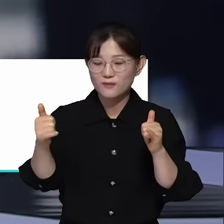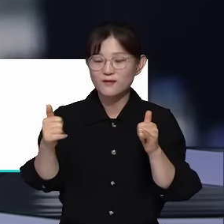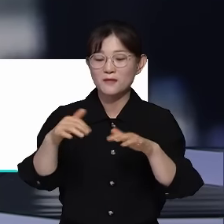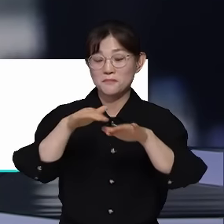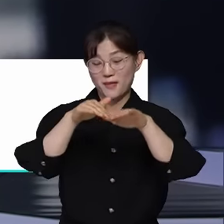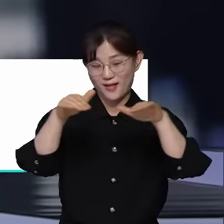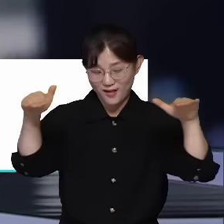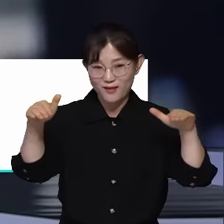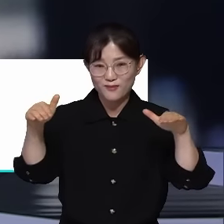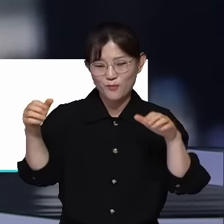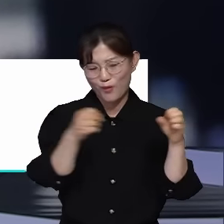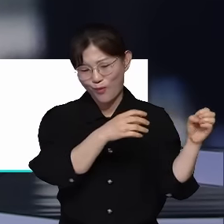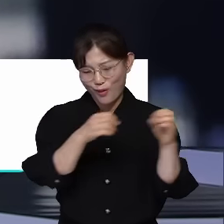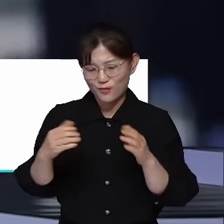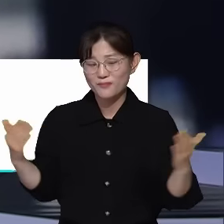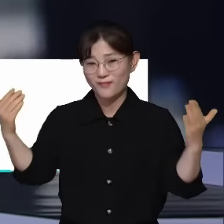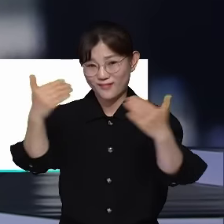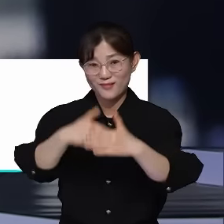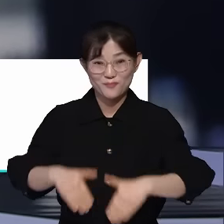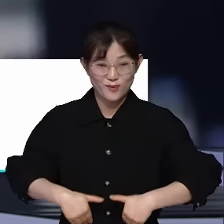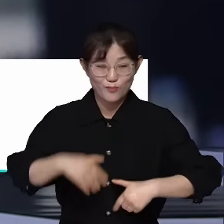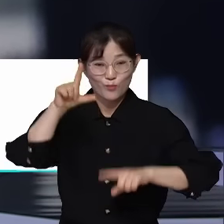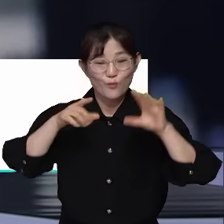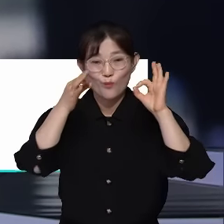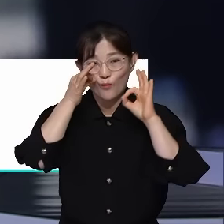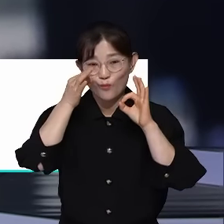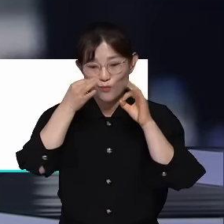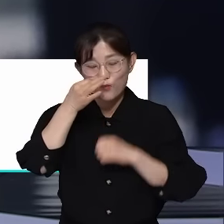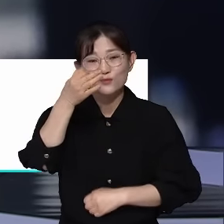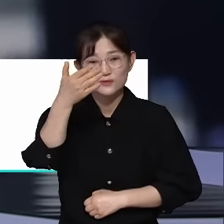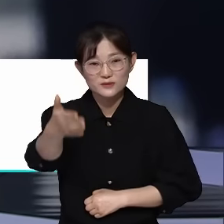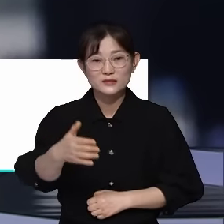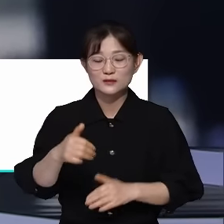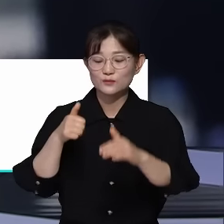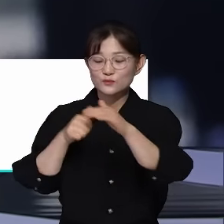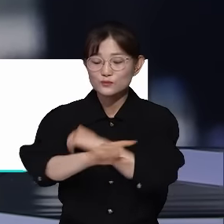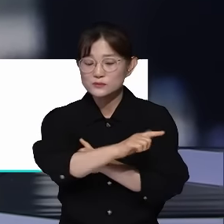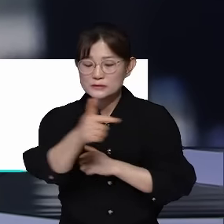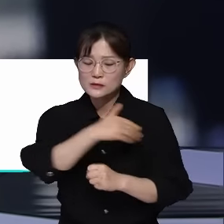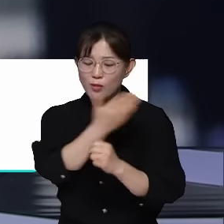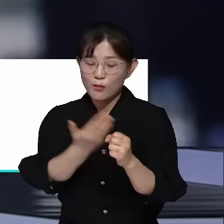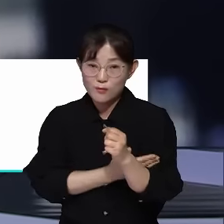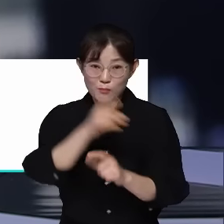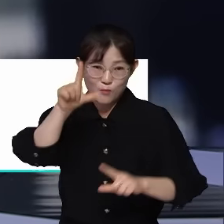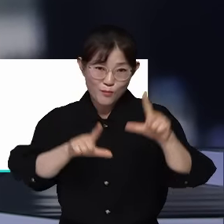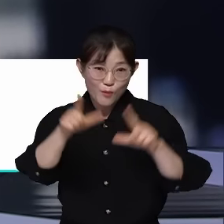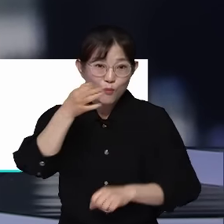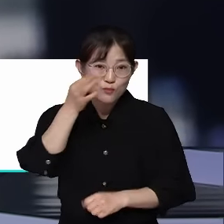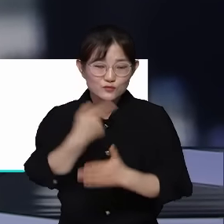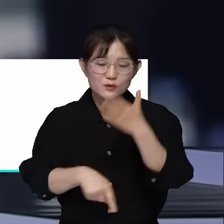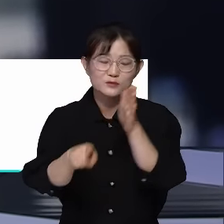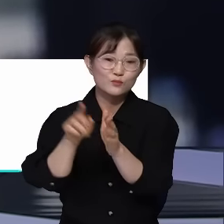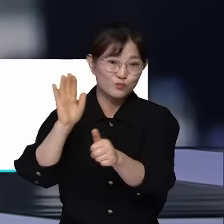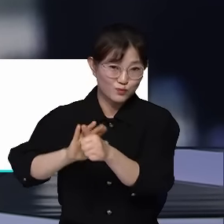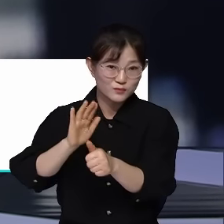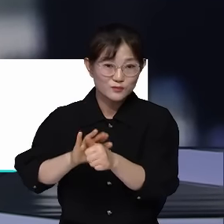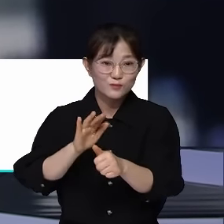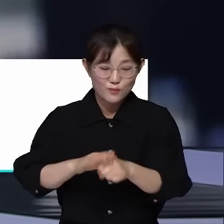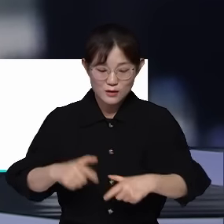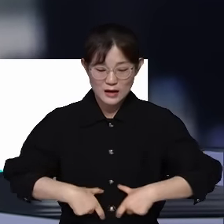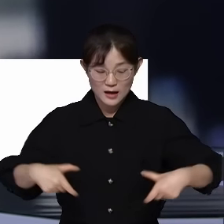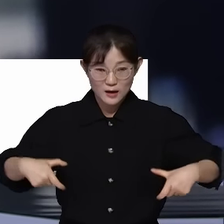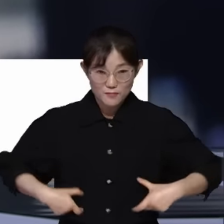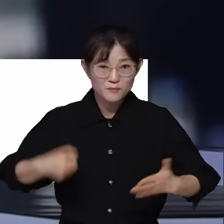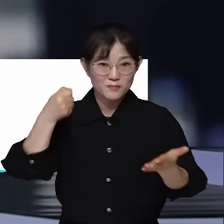보여줬는데요. 선수들이 최상의 기량을 발휘할 수 있도록 웃음꽃 피는 분위기를 만들었고 승부처에선 과감한 결단으로